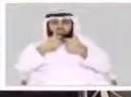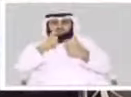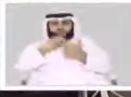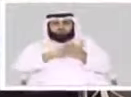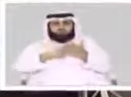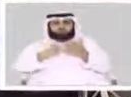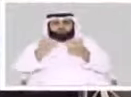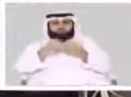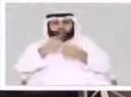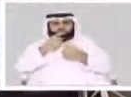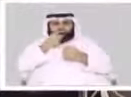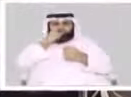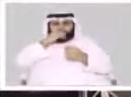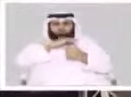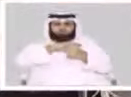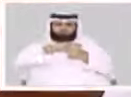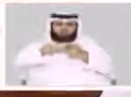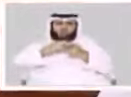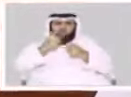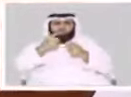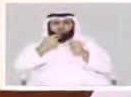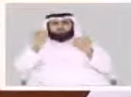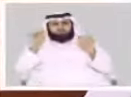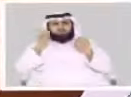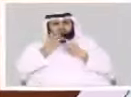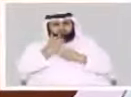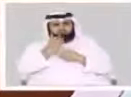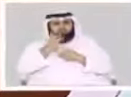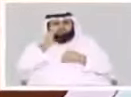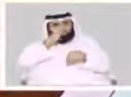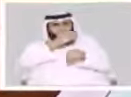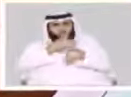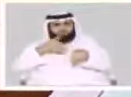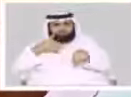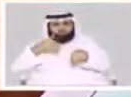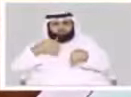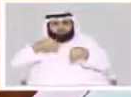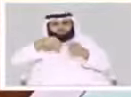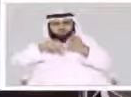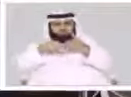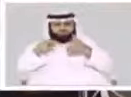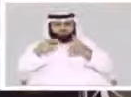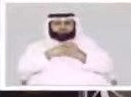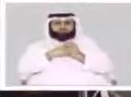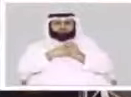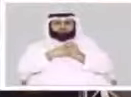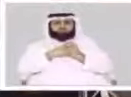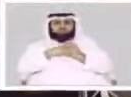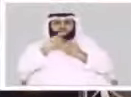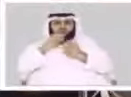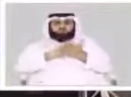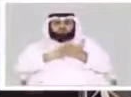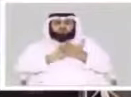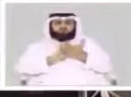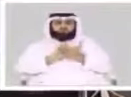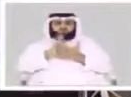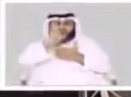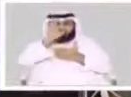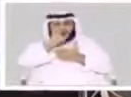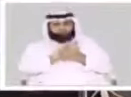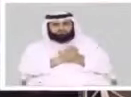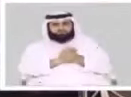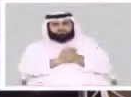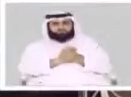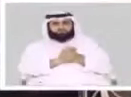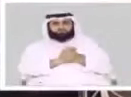الأرض فسادا أن يقتلوا أو يصلبوا أو تقطع أيديهم وأرجلهم من خلاف أو ينفوا من الأرض